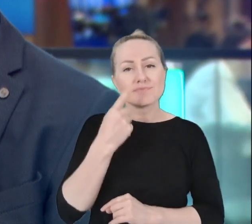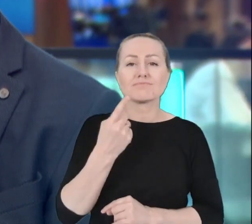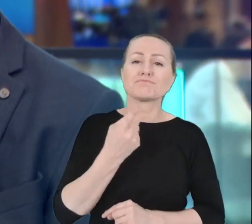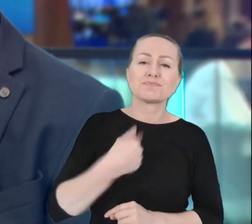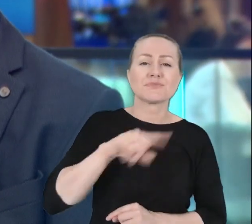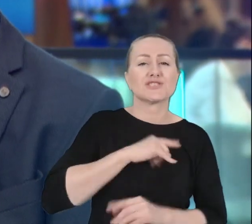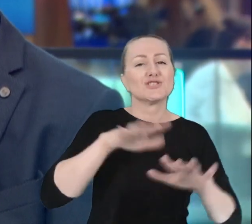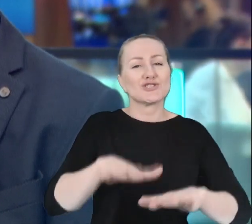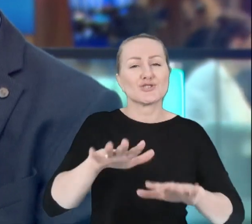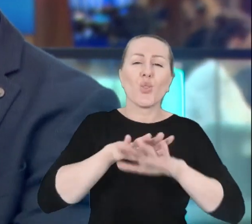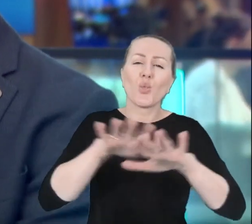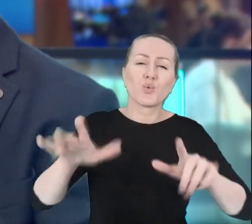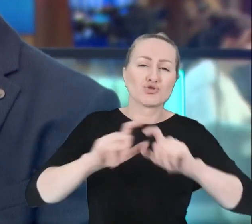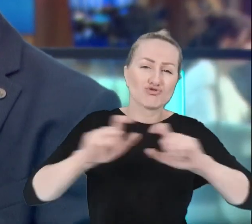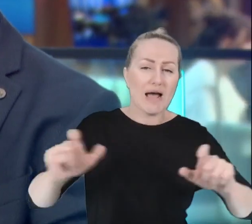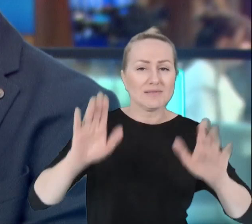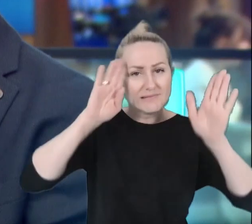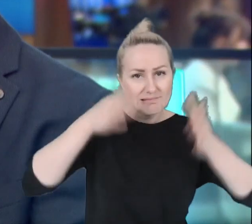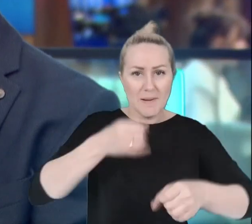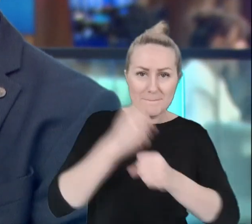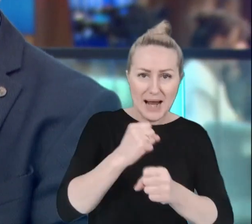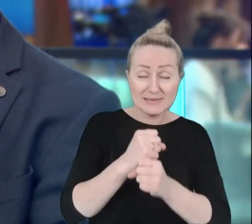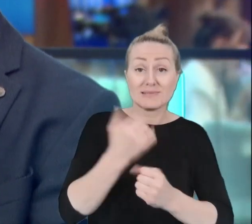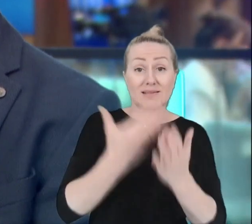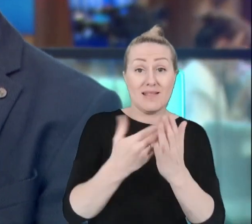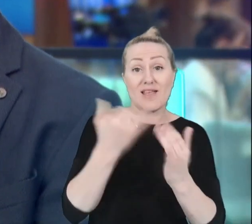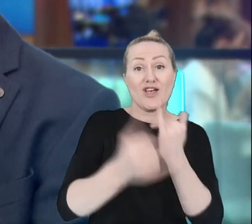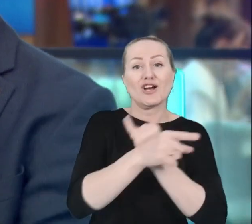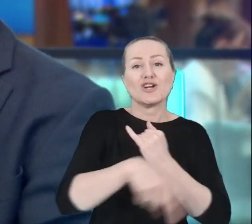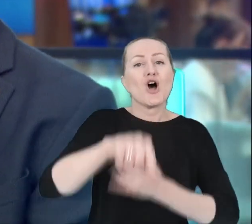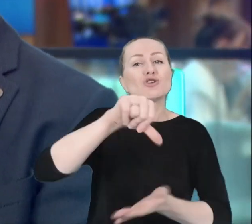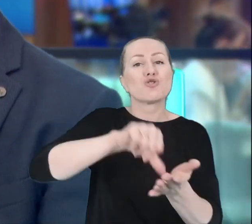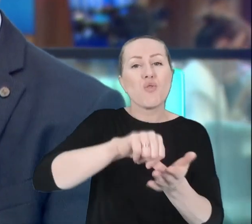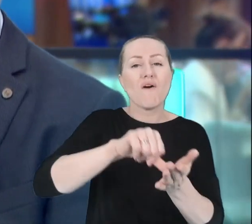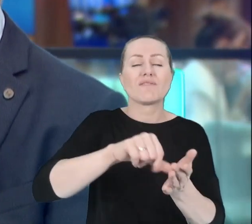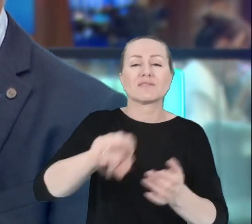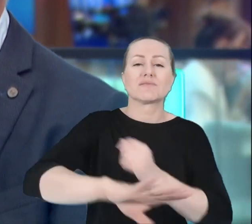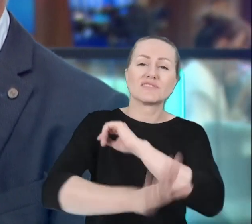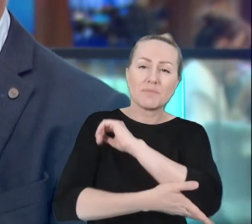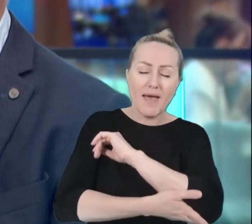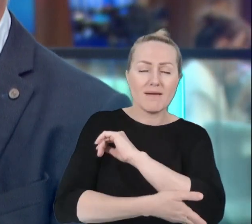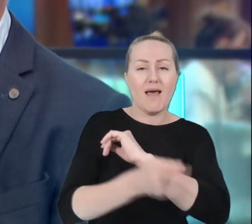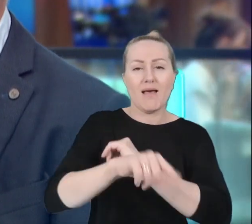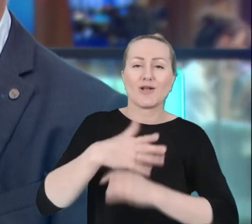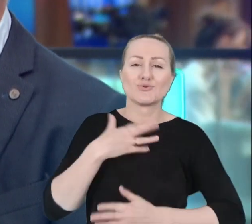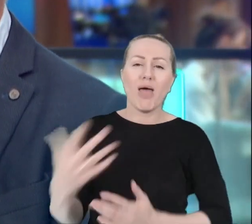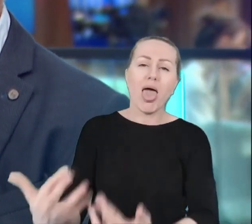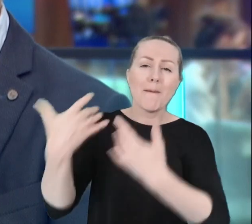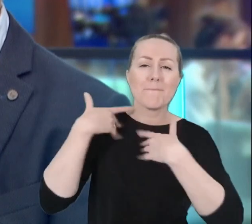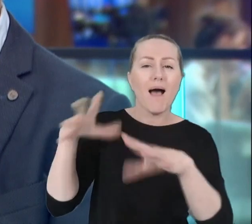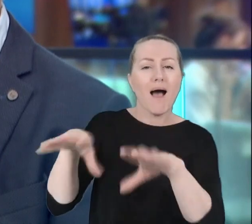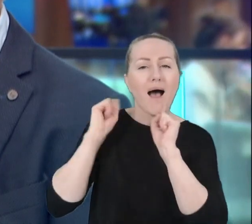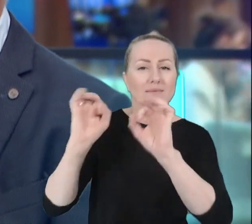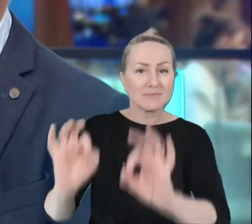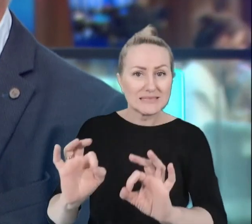w pracy, więc jeżeli to jest środowisko właśnie wspierające, właśnie empatyzujące, to jest